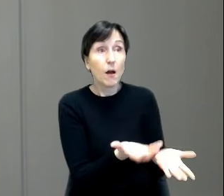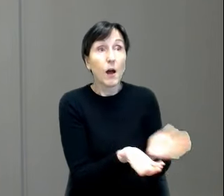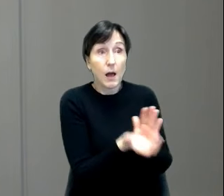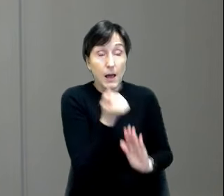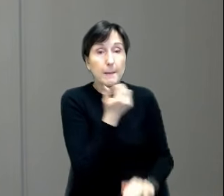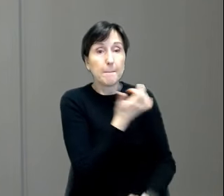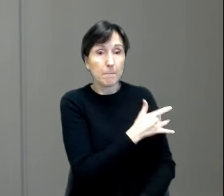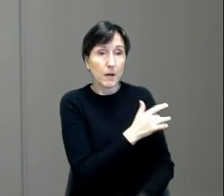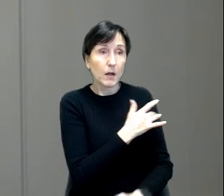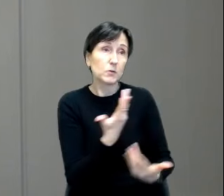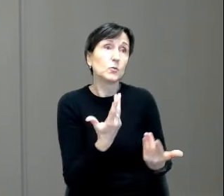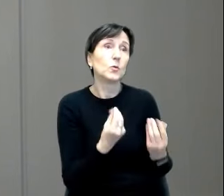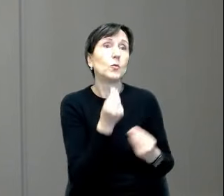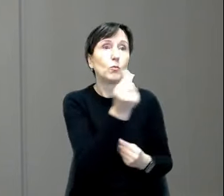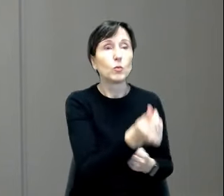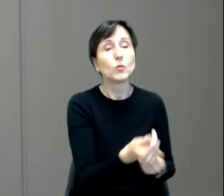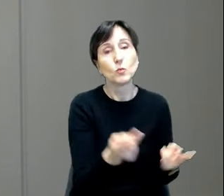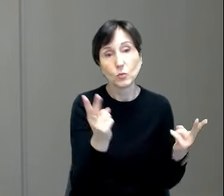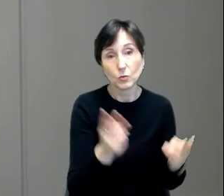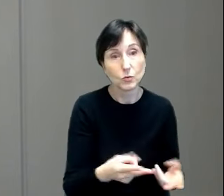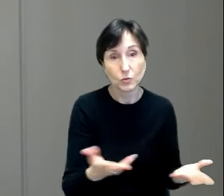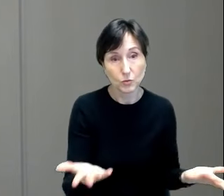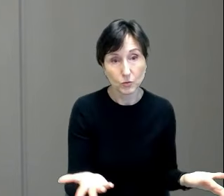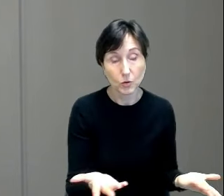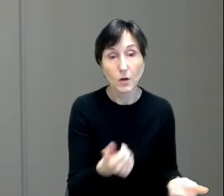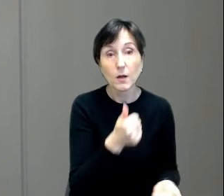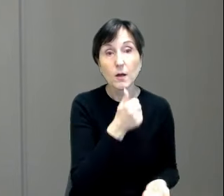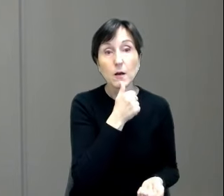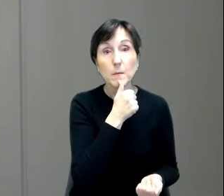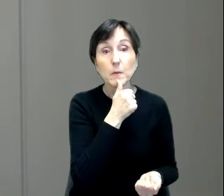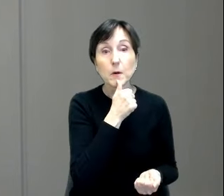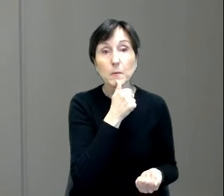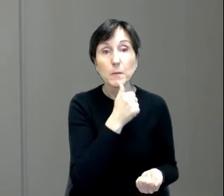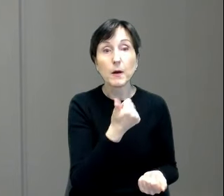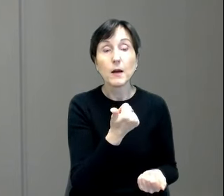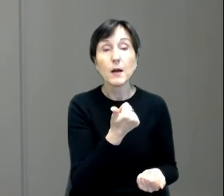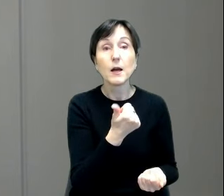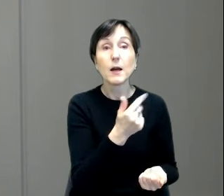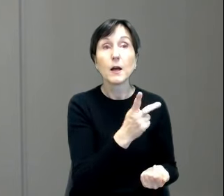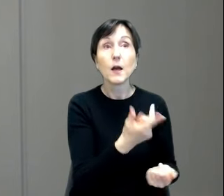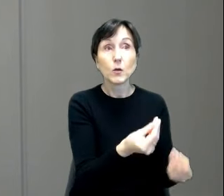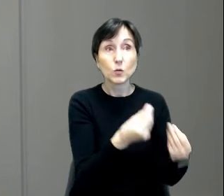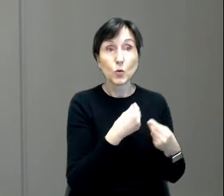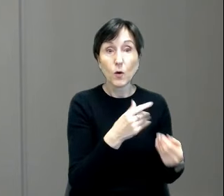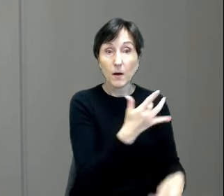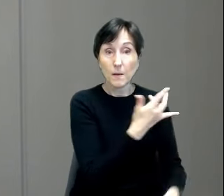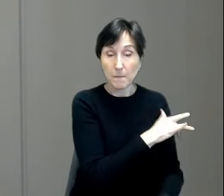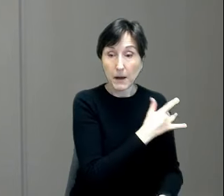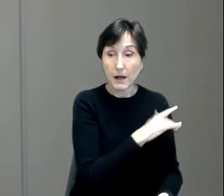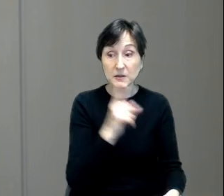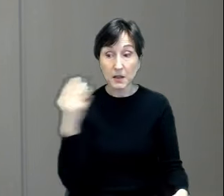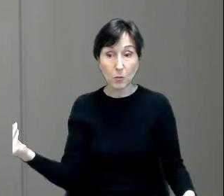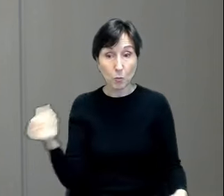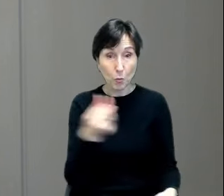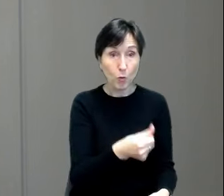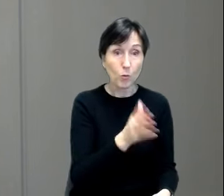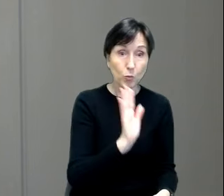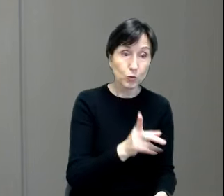atsilyginti jeigu nėra paslauga atlyginama iš to kuris teikia paslaugą vadinas turi atlyginti kažkas